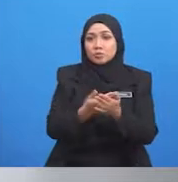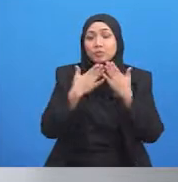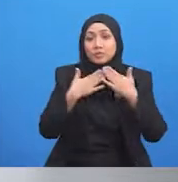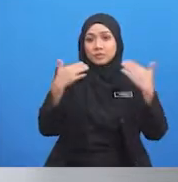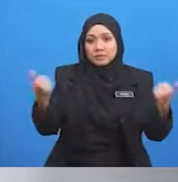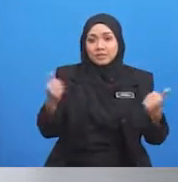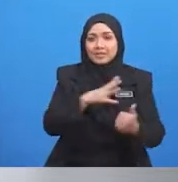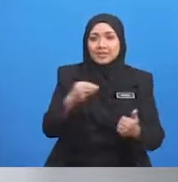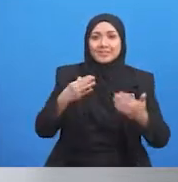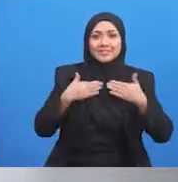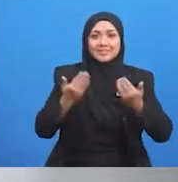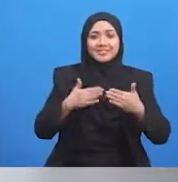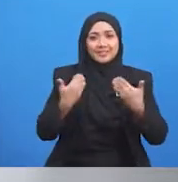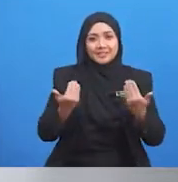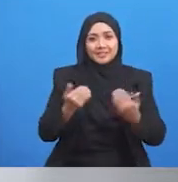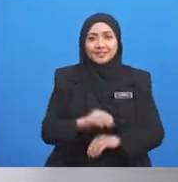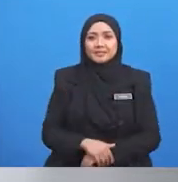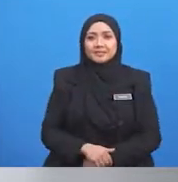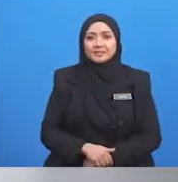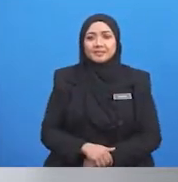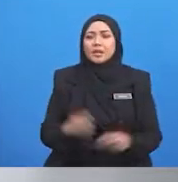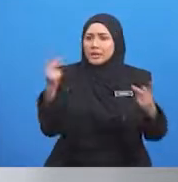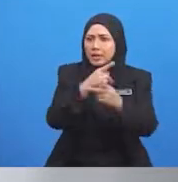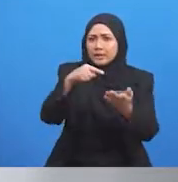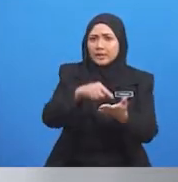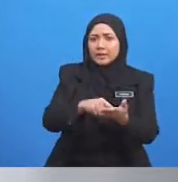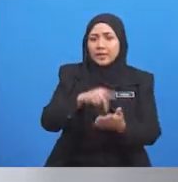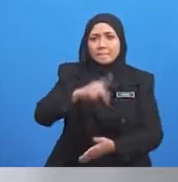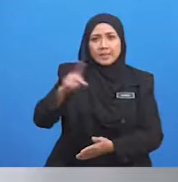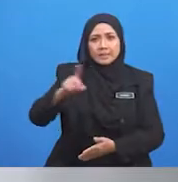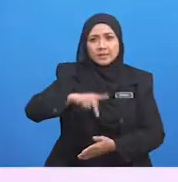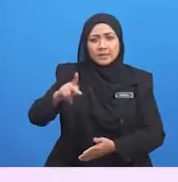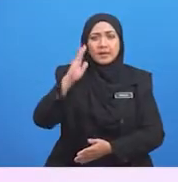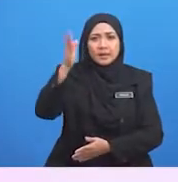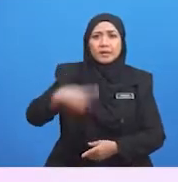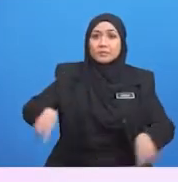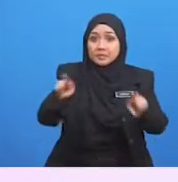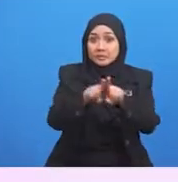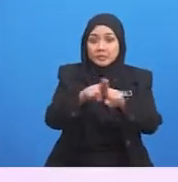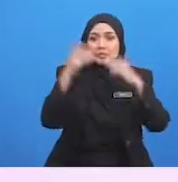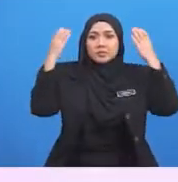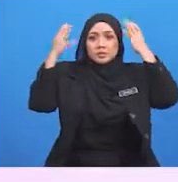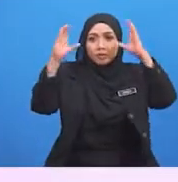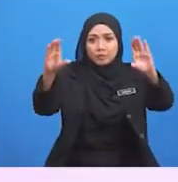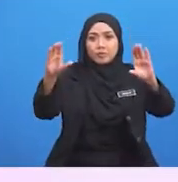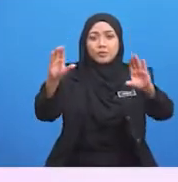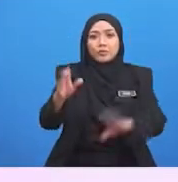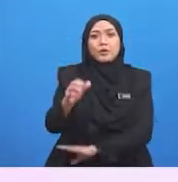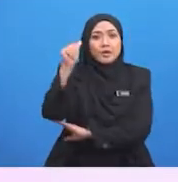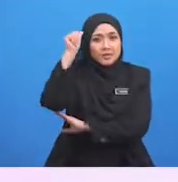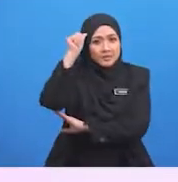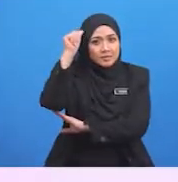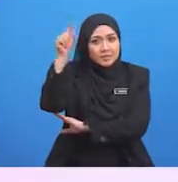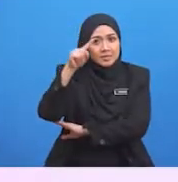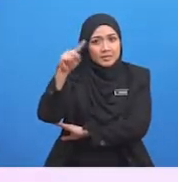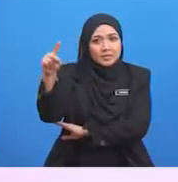ceria pada hari ini. Kali ini pelajar akan bersama dengan saya, Cikgu Muhammad Azlan bin Muhammad Nur